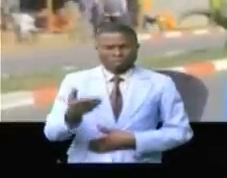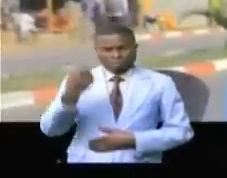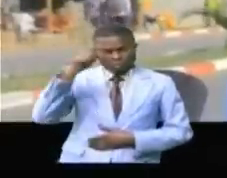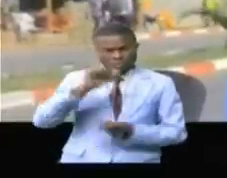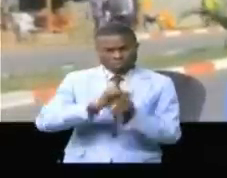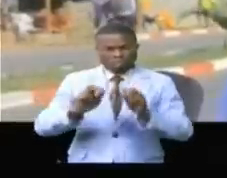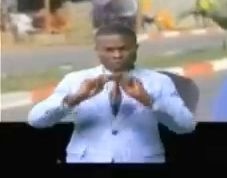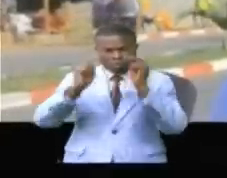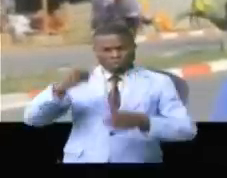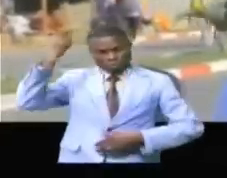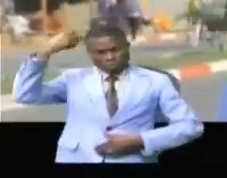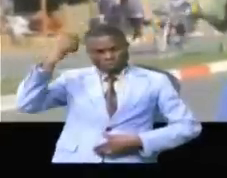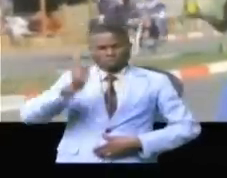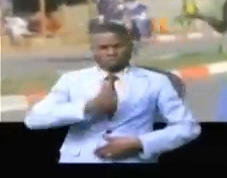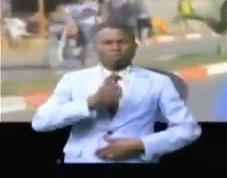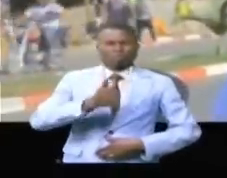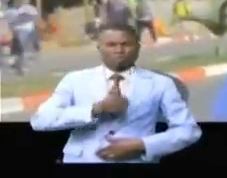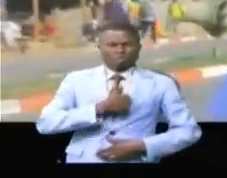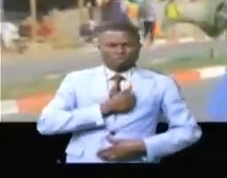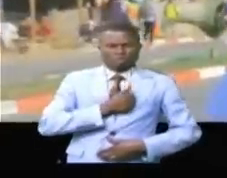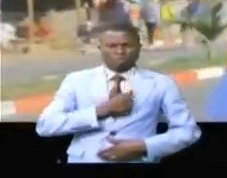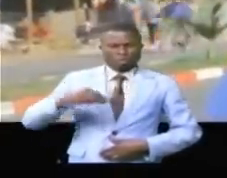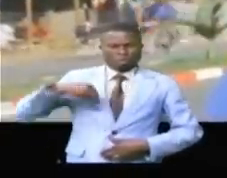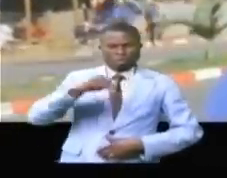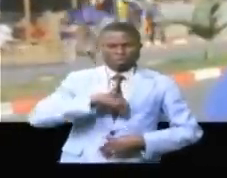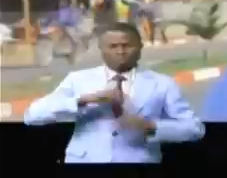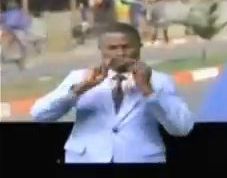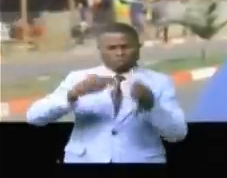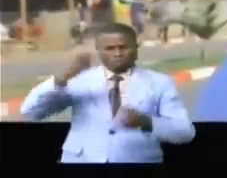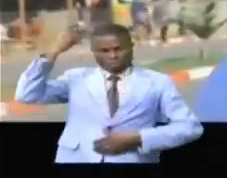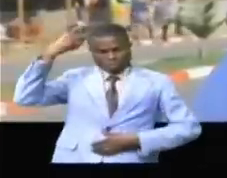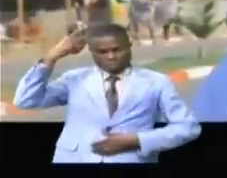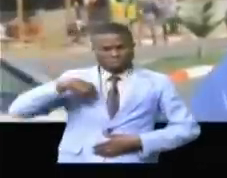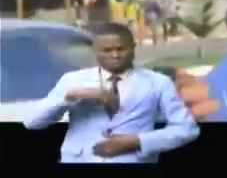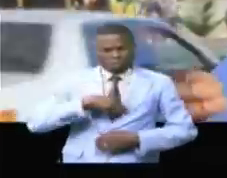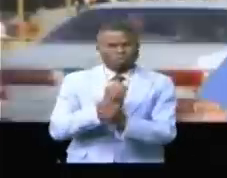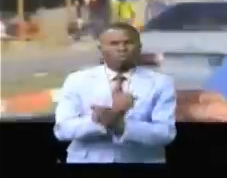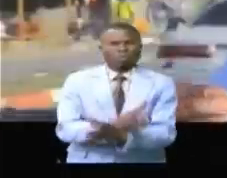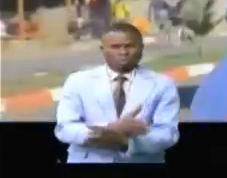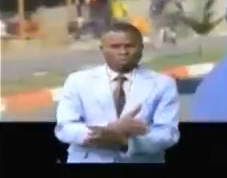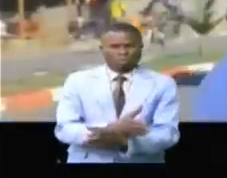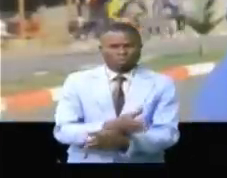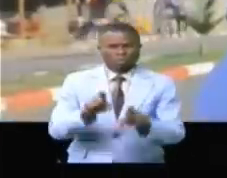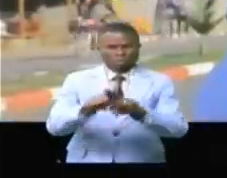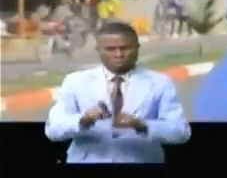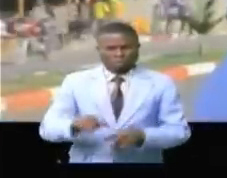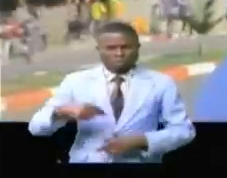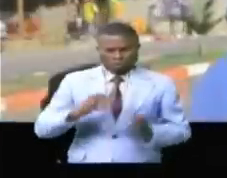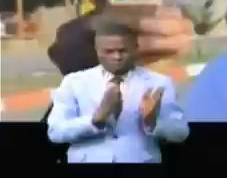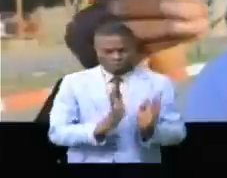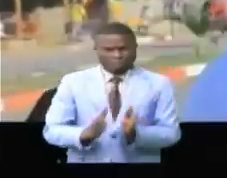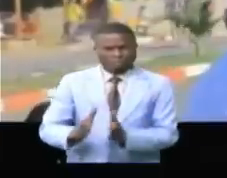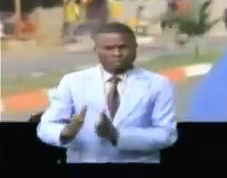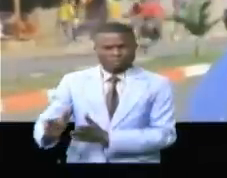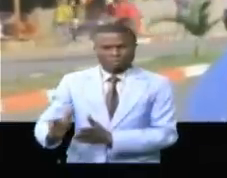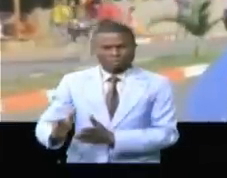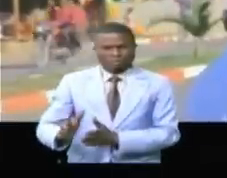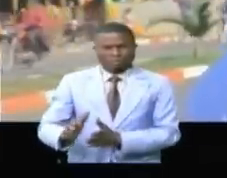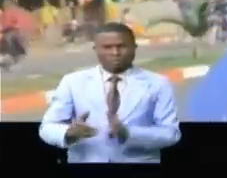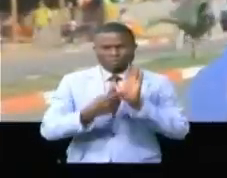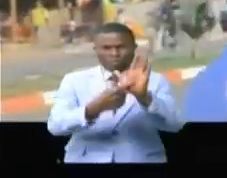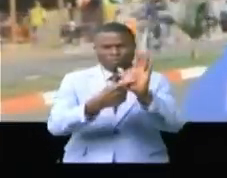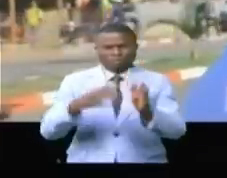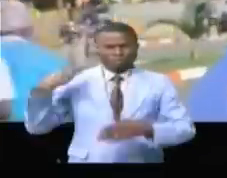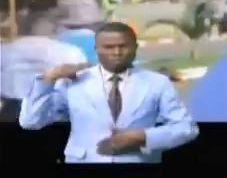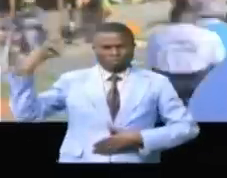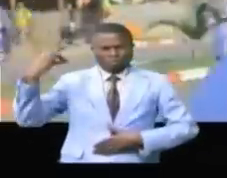des partis politiques, moi-même je suis un membre du parti politique, nous sommes prêts et nous nous sommes préparés. On a présenté des